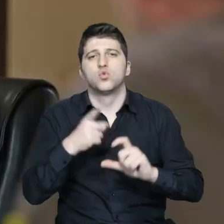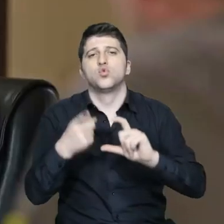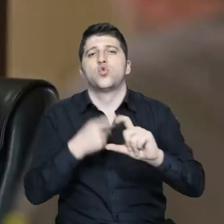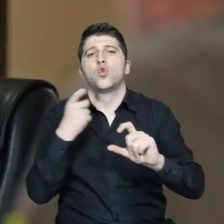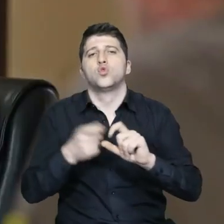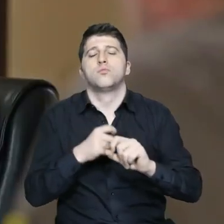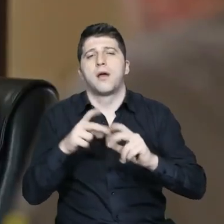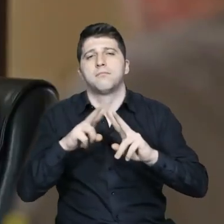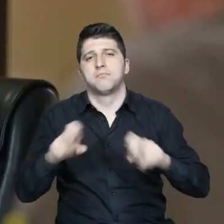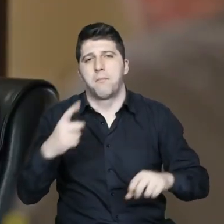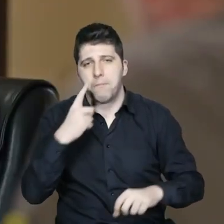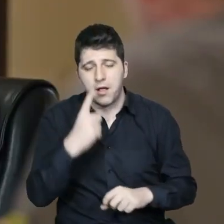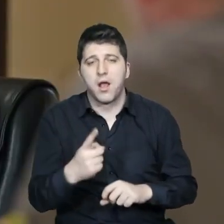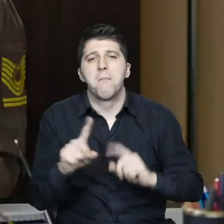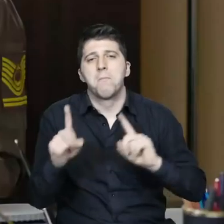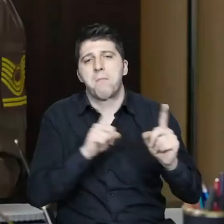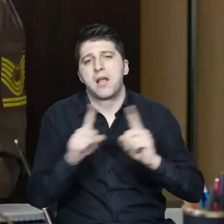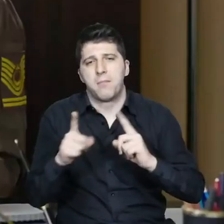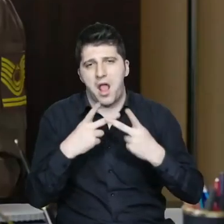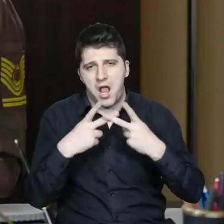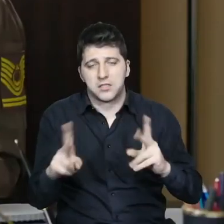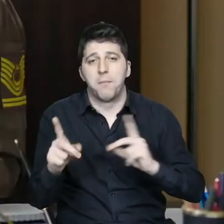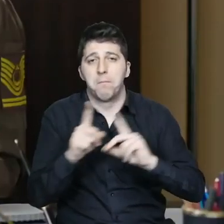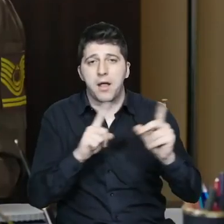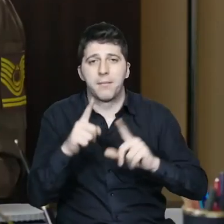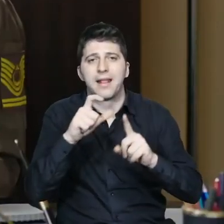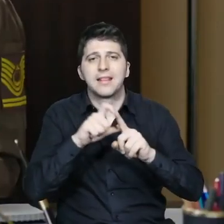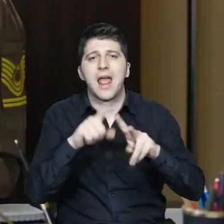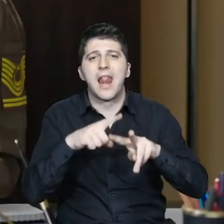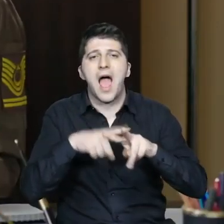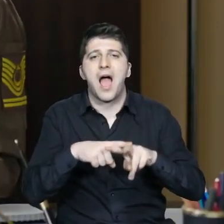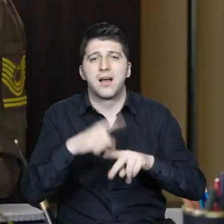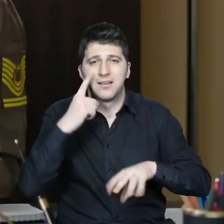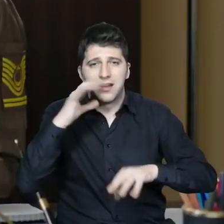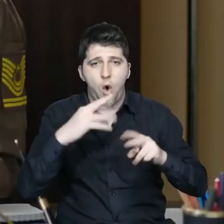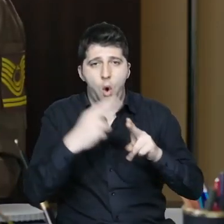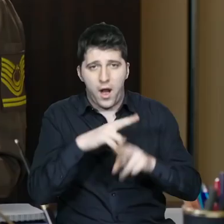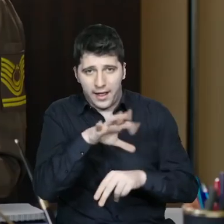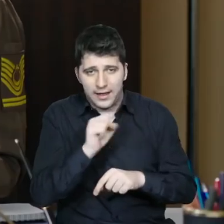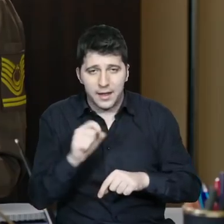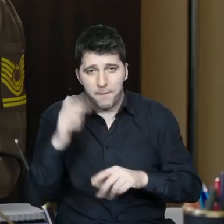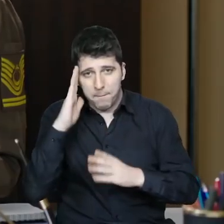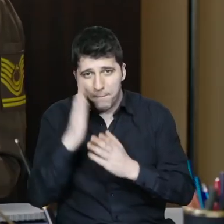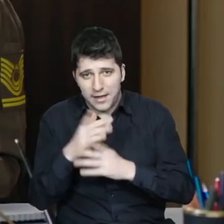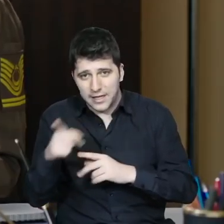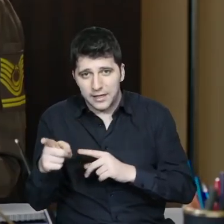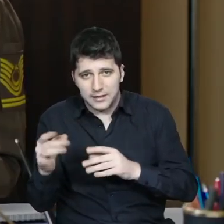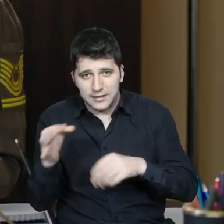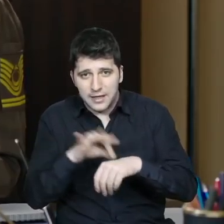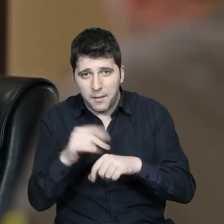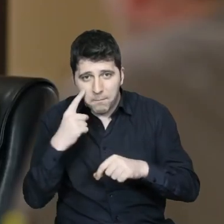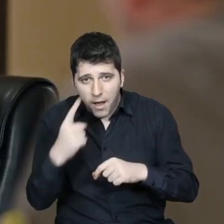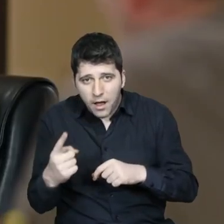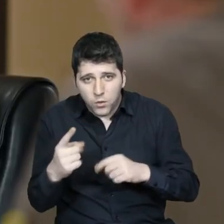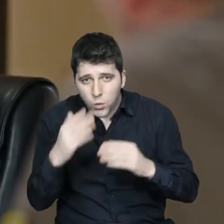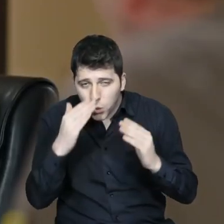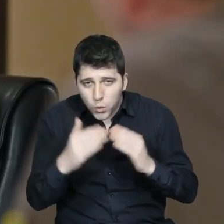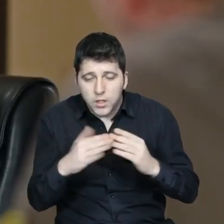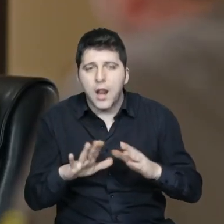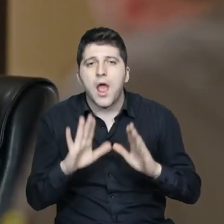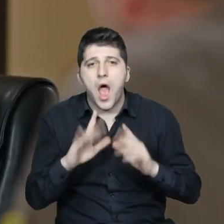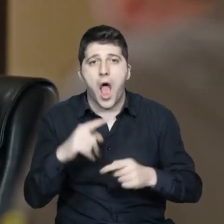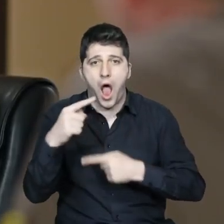açılacak. Muhtemelen mahkeme açılır. Mahkeme sizden DNA örneği alıp mezardaki bulunan mefta ile karşılaştırmak isteyebilir.